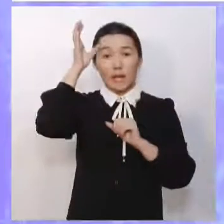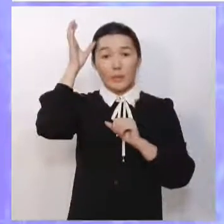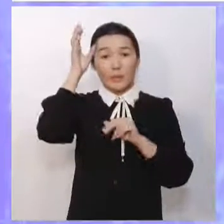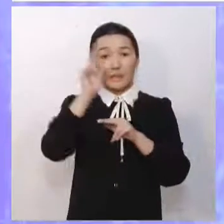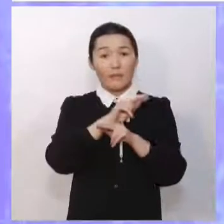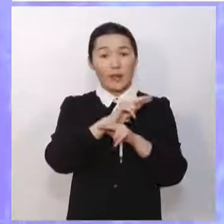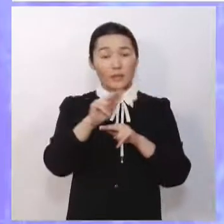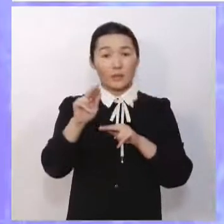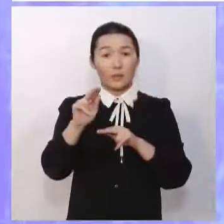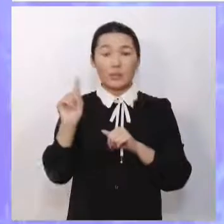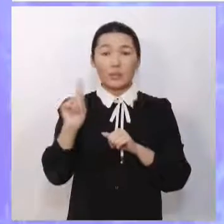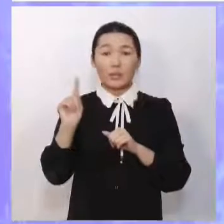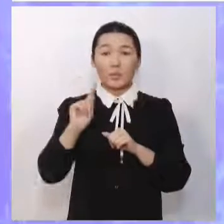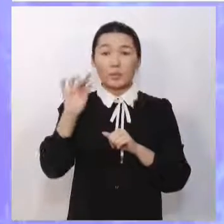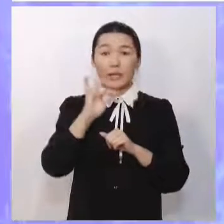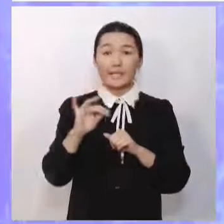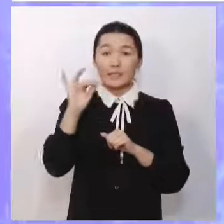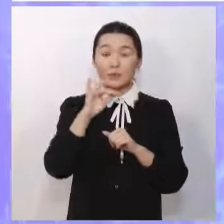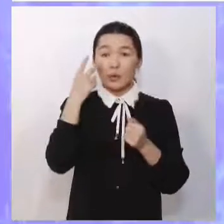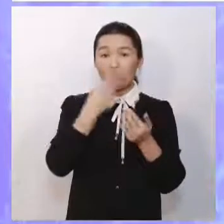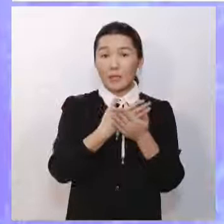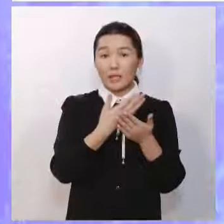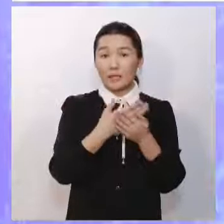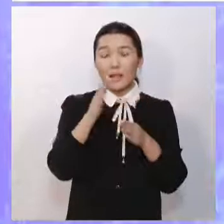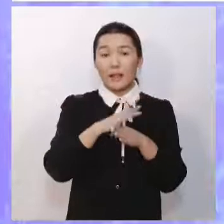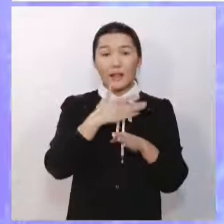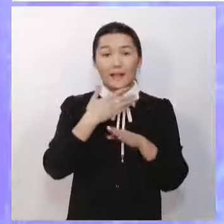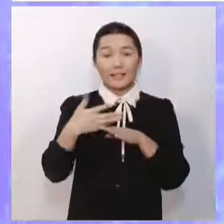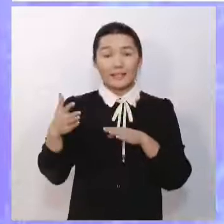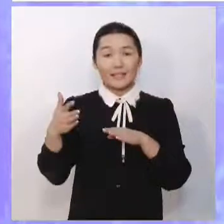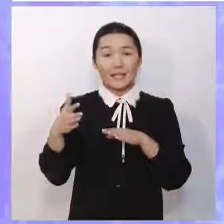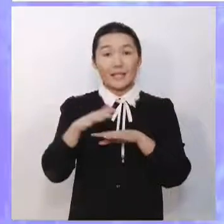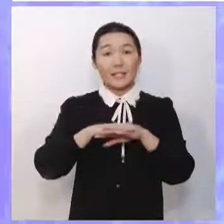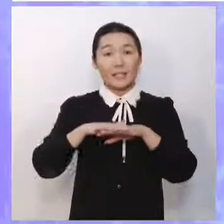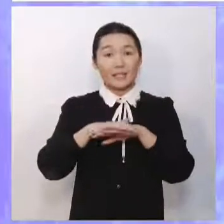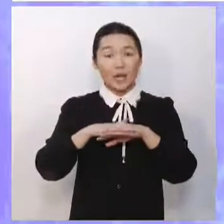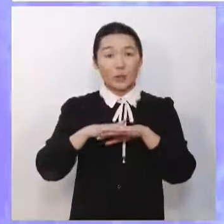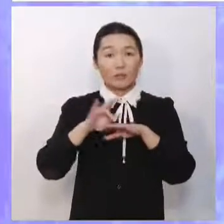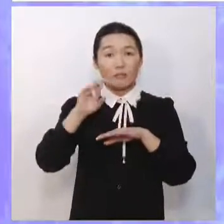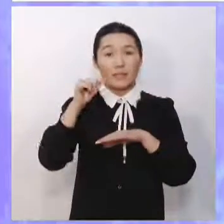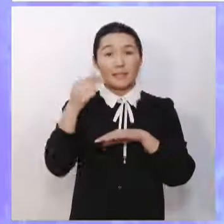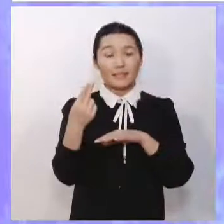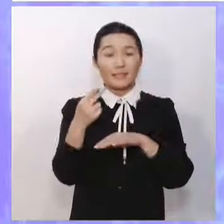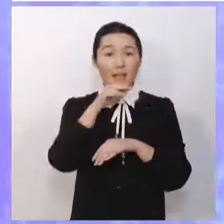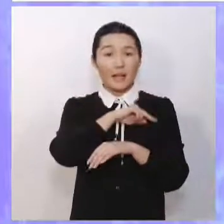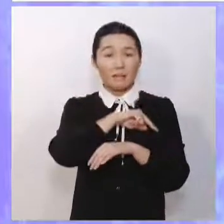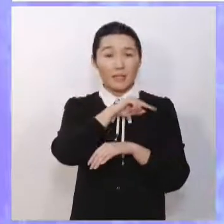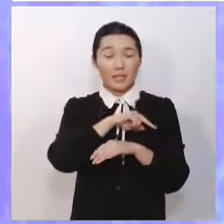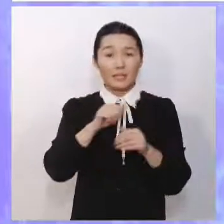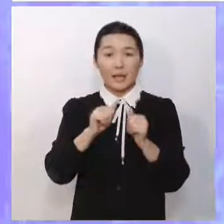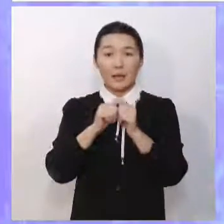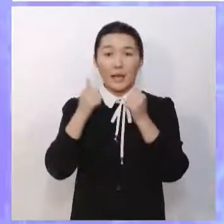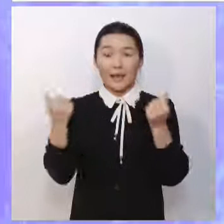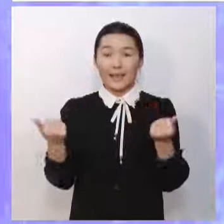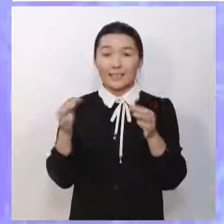что история показала, разделение и ущемление народов по национальным признакам, разрыв